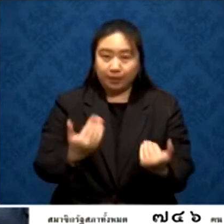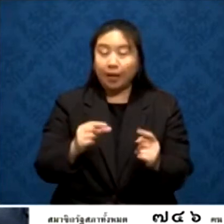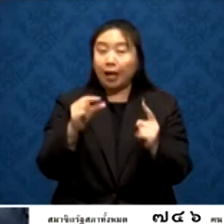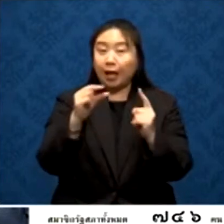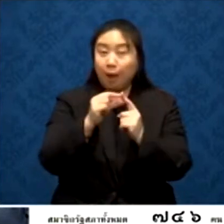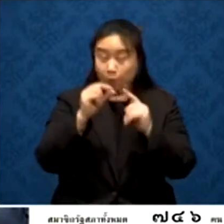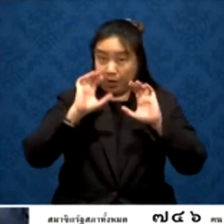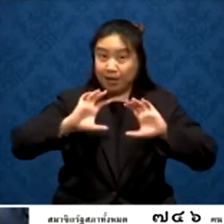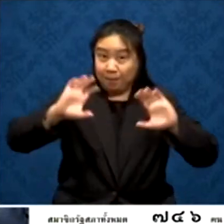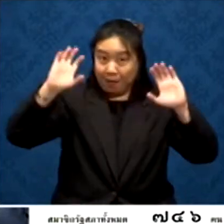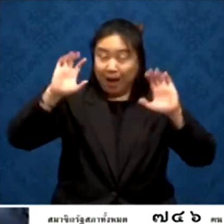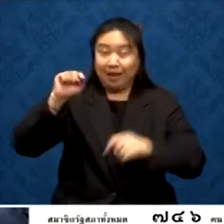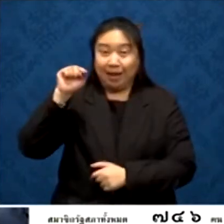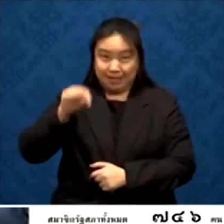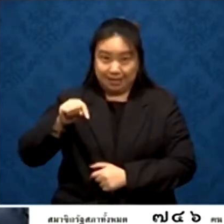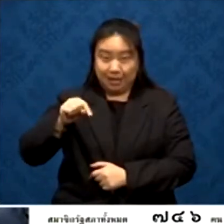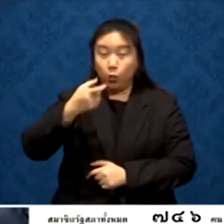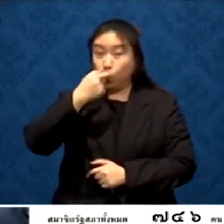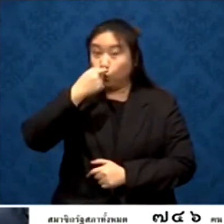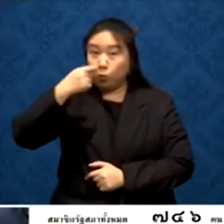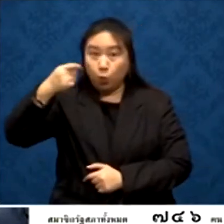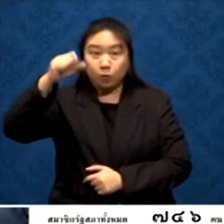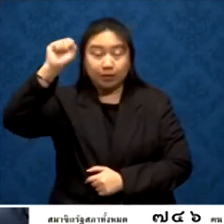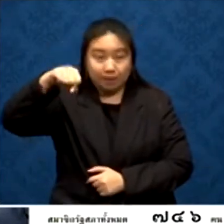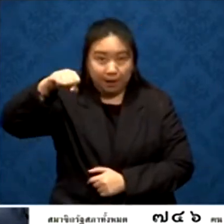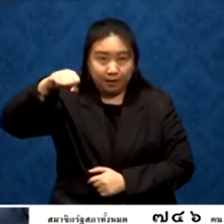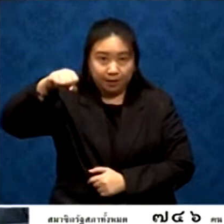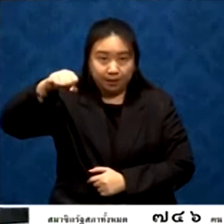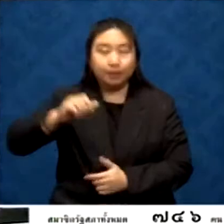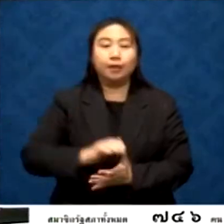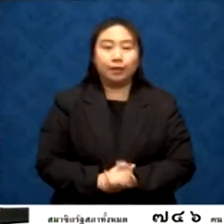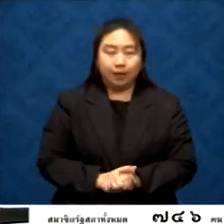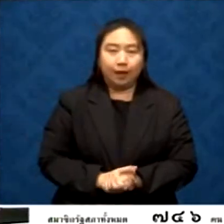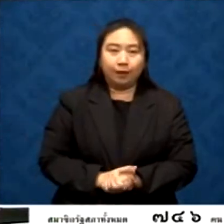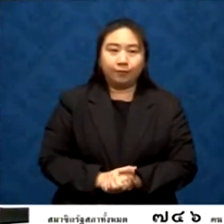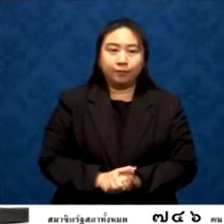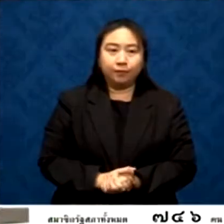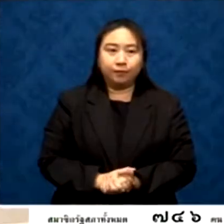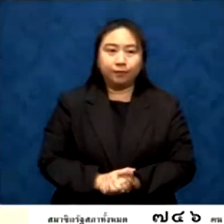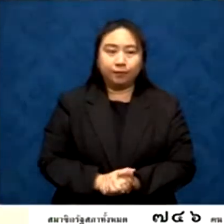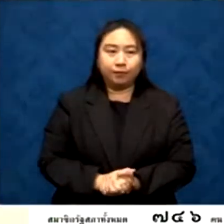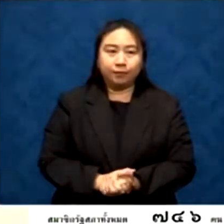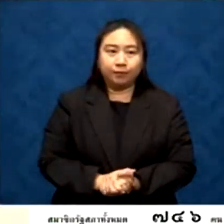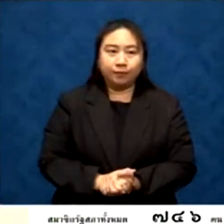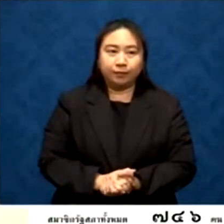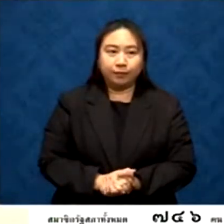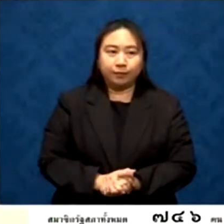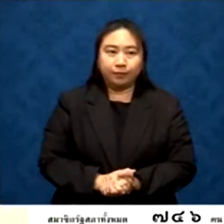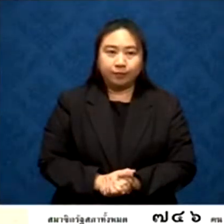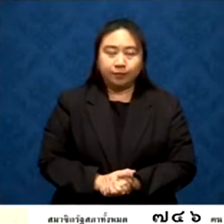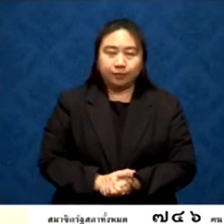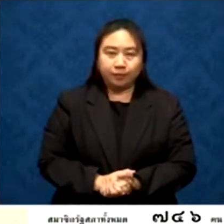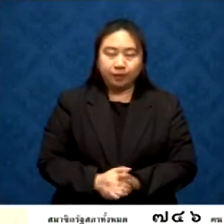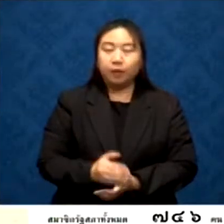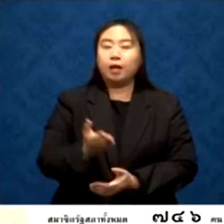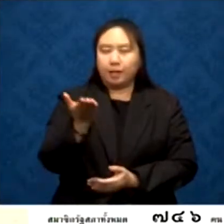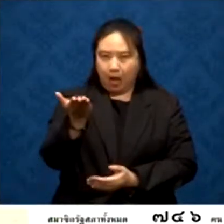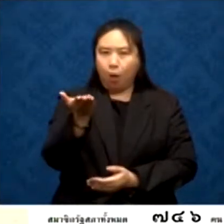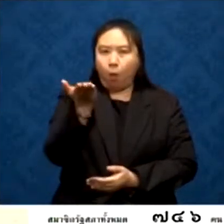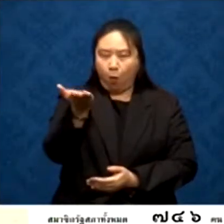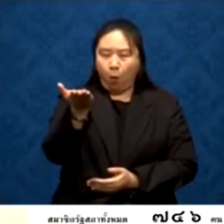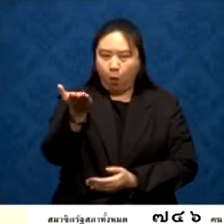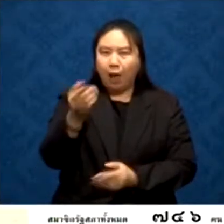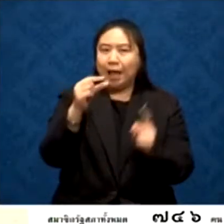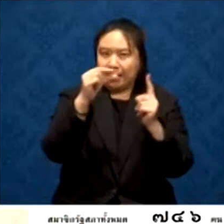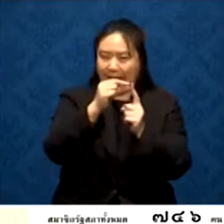จมูกใช่ไหมครับ ครับผม ถ้าคุณรังสิมันได้ด้วยถ้อยคำนี้ก็อยากขอร้องให้ถอนนะครับ